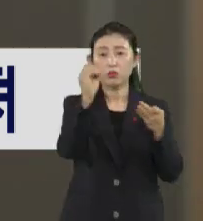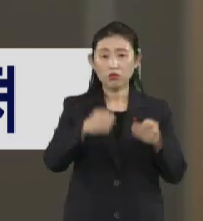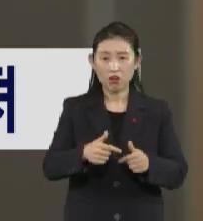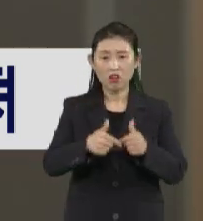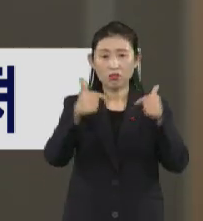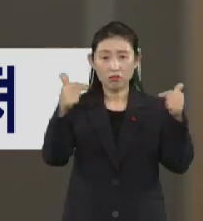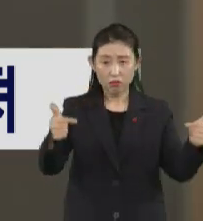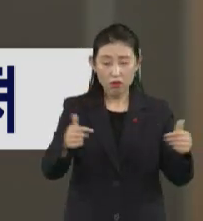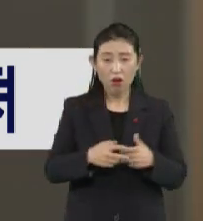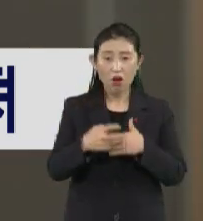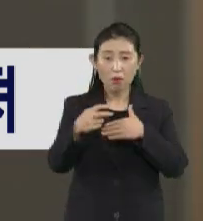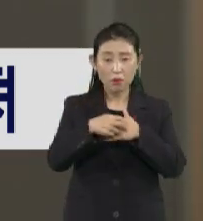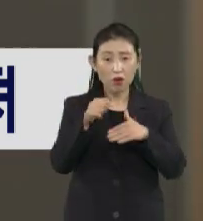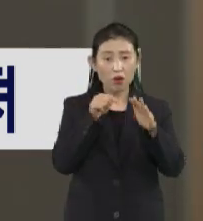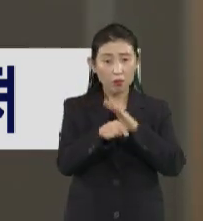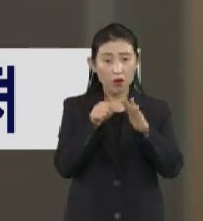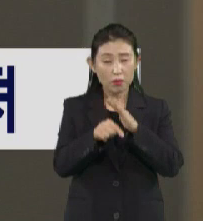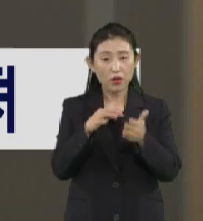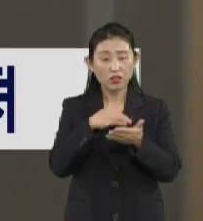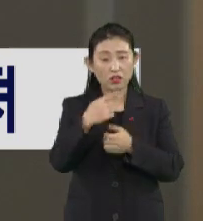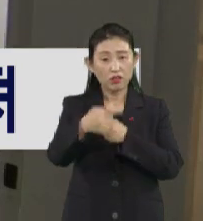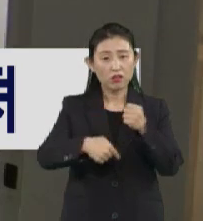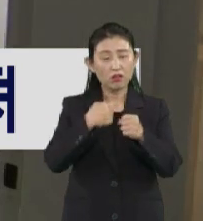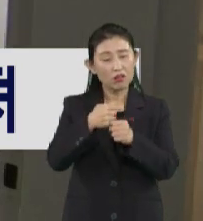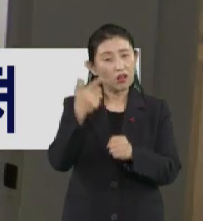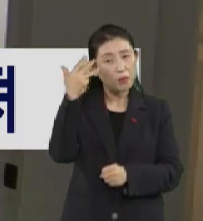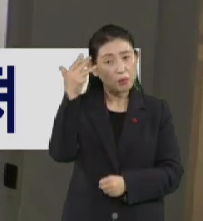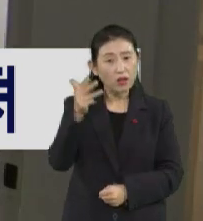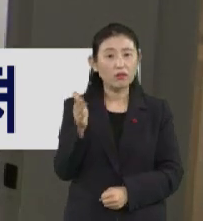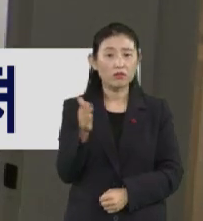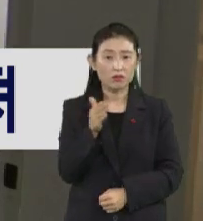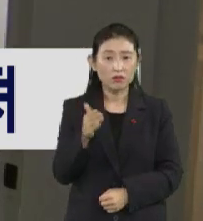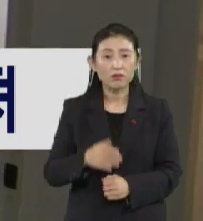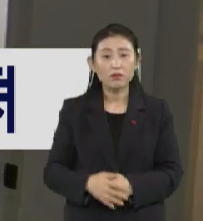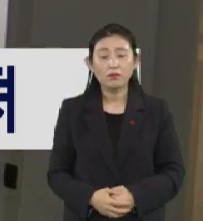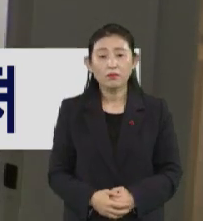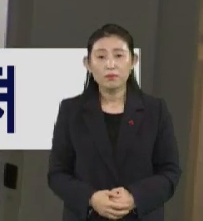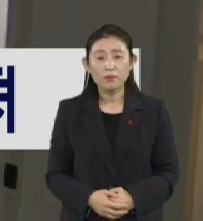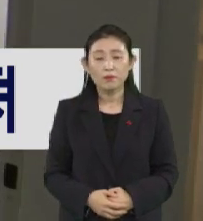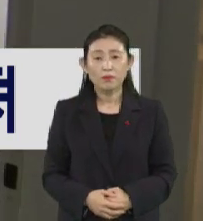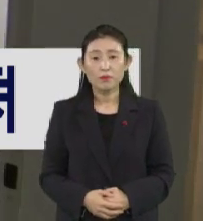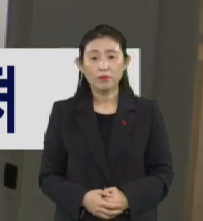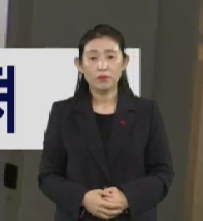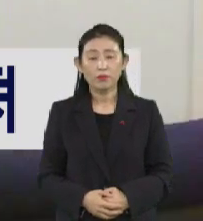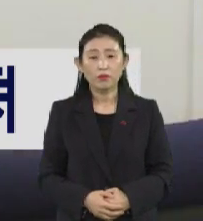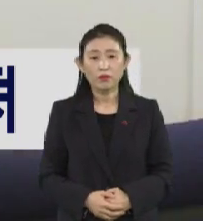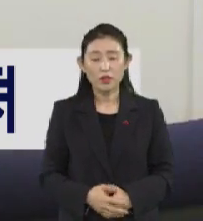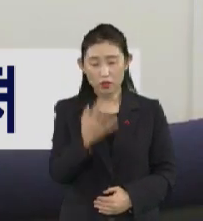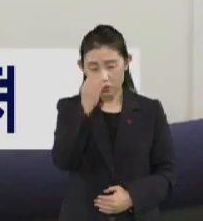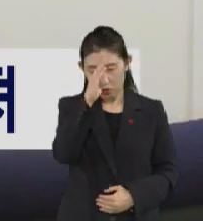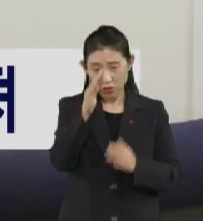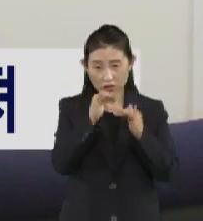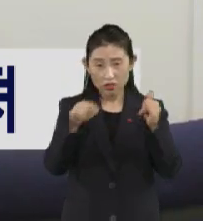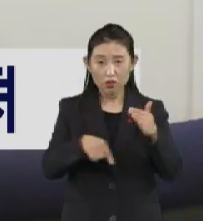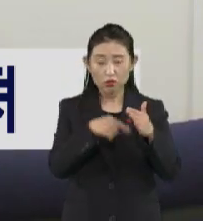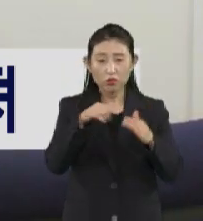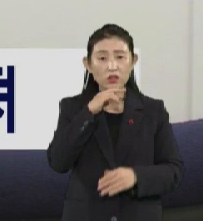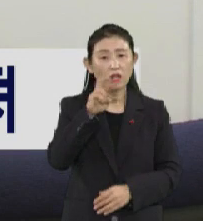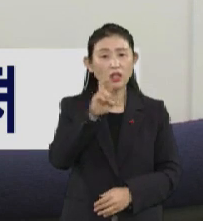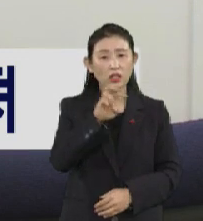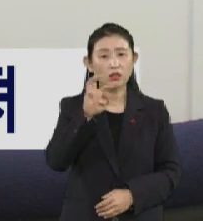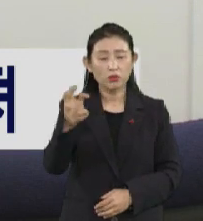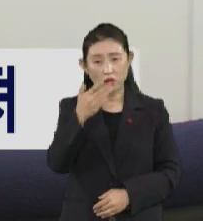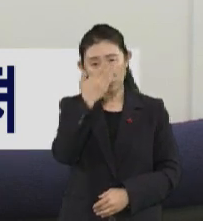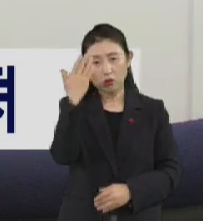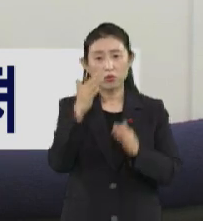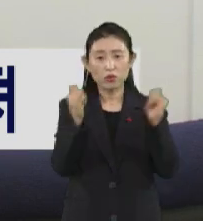늘었고 의료기관 내원 일수도 연간 8일에서 8.4일로 증가했습니다. 우울증 환자 가운데는 20,